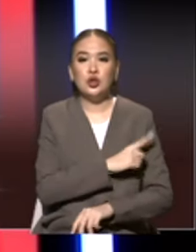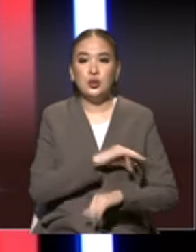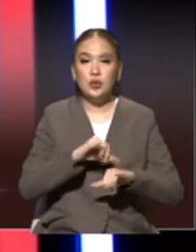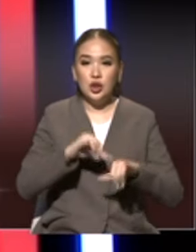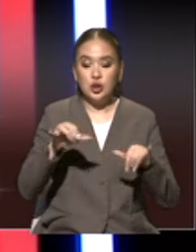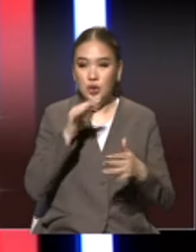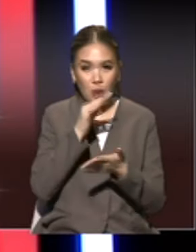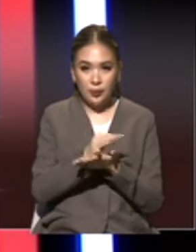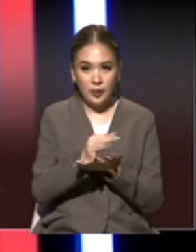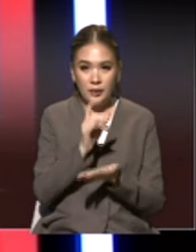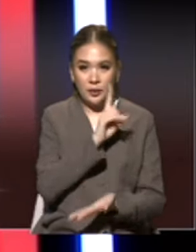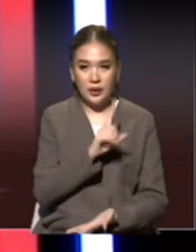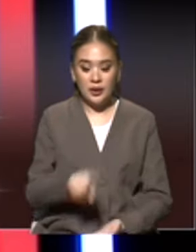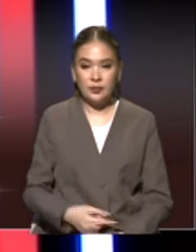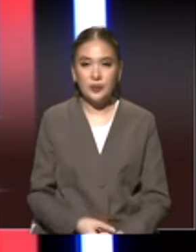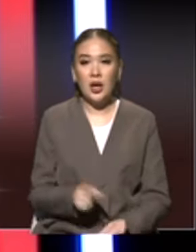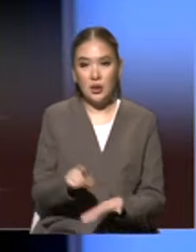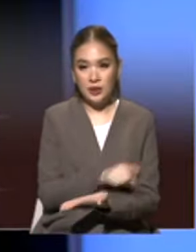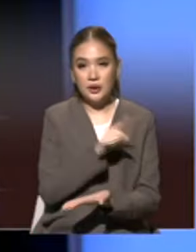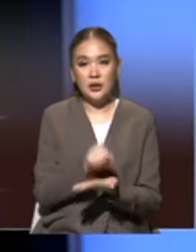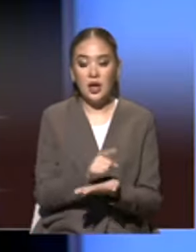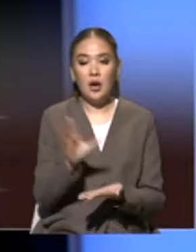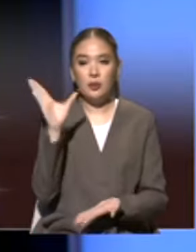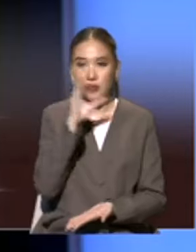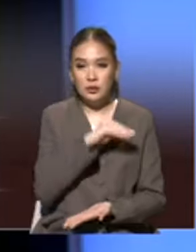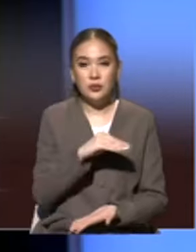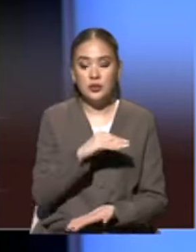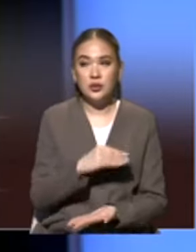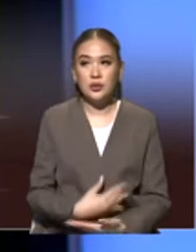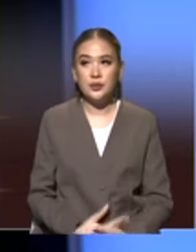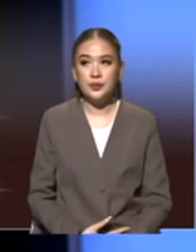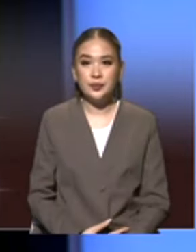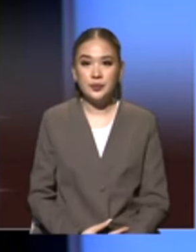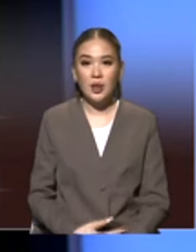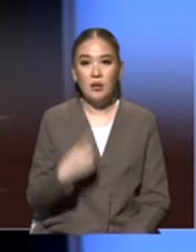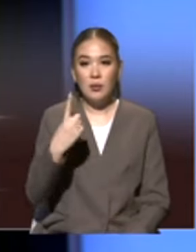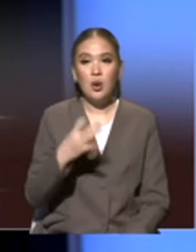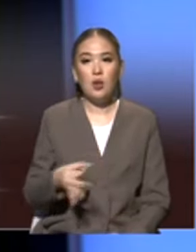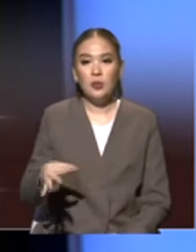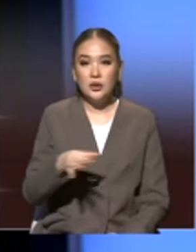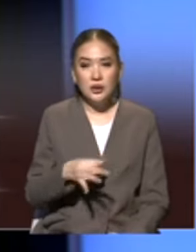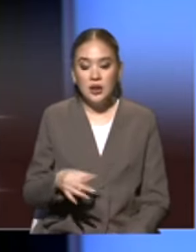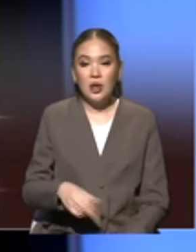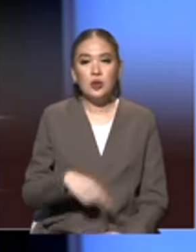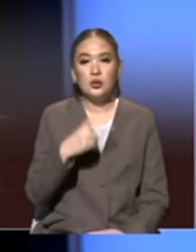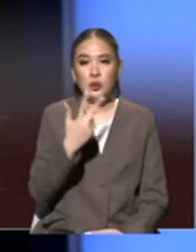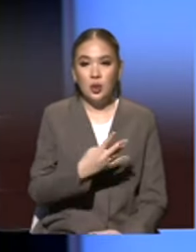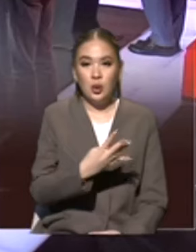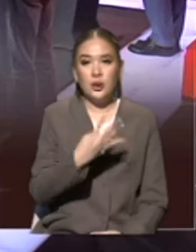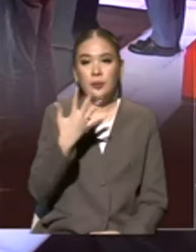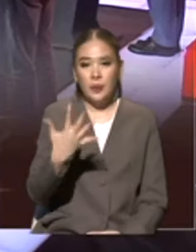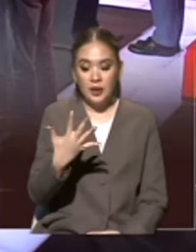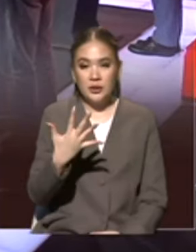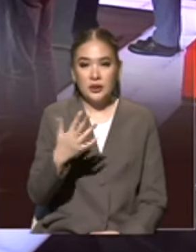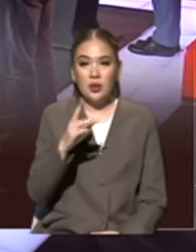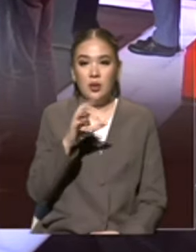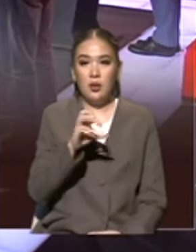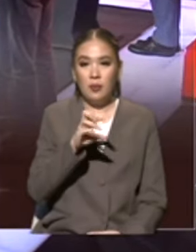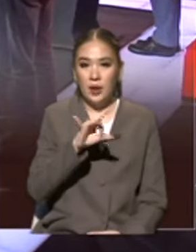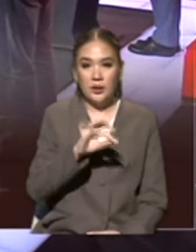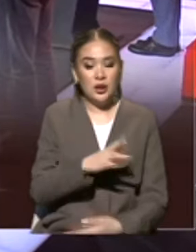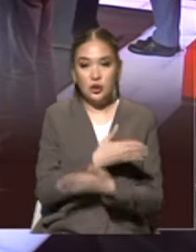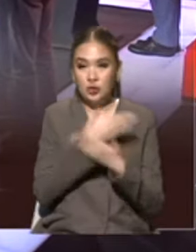келмей ма? Әрине ол алып келуі мүмкін. Егер де дәл осындай бір облыста 3-1-дей 4-5 компания жоқ қой, құрылыс компаниясы алпауыт.